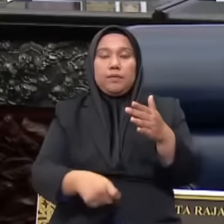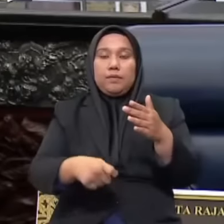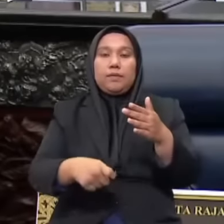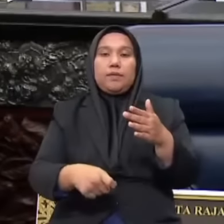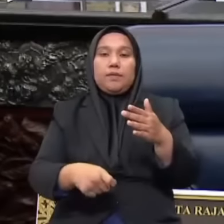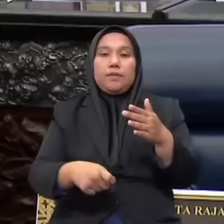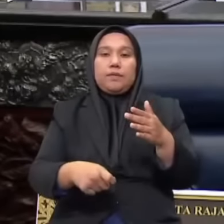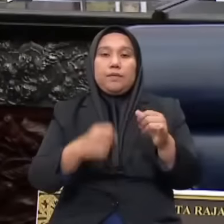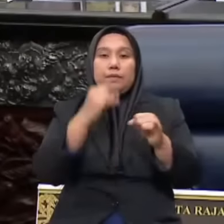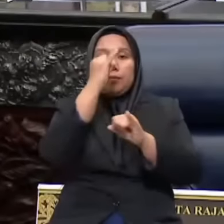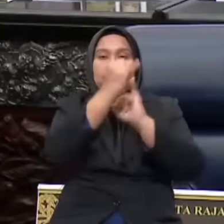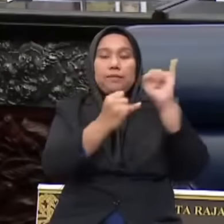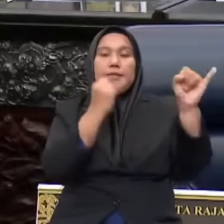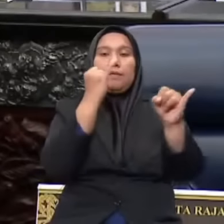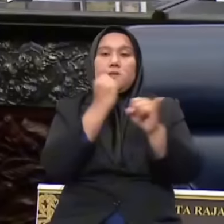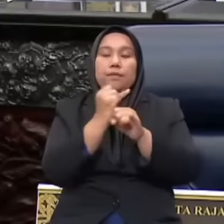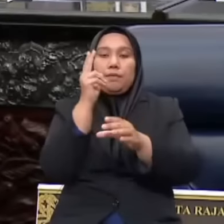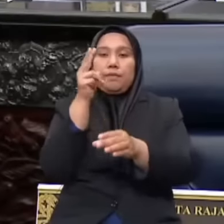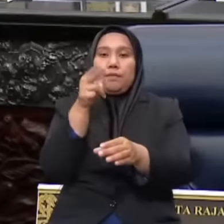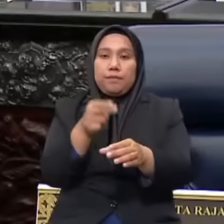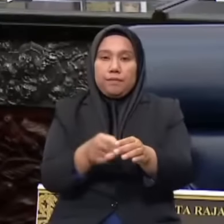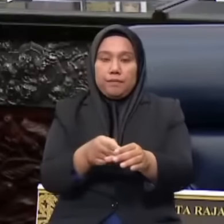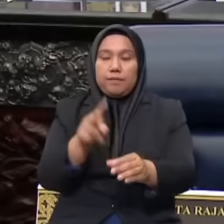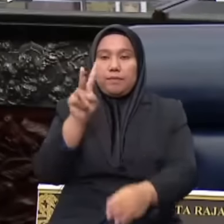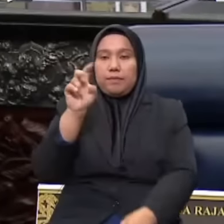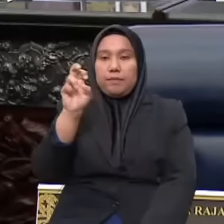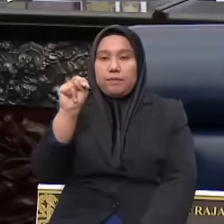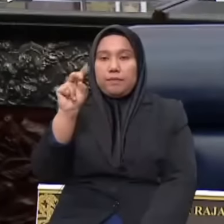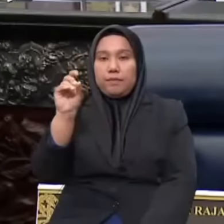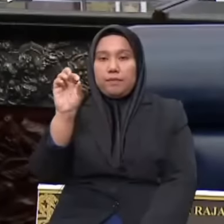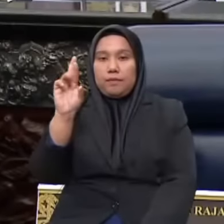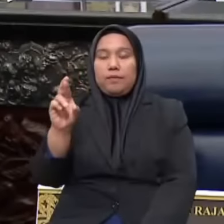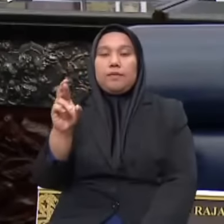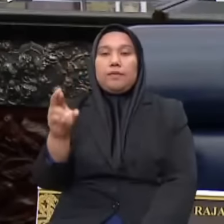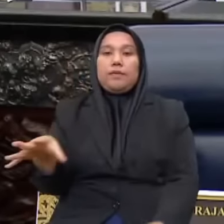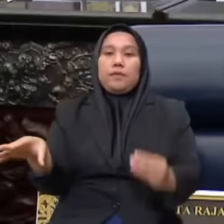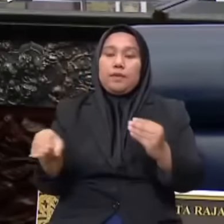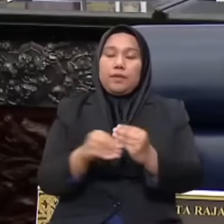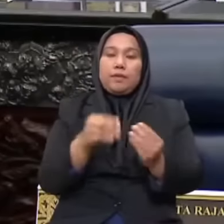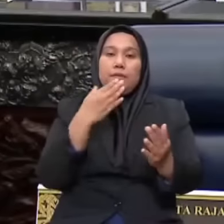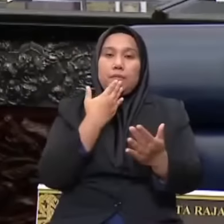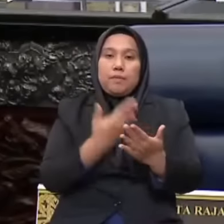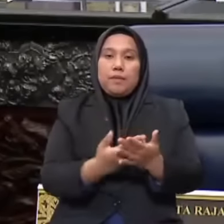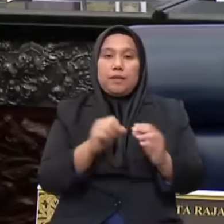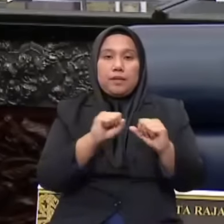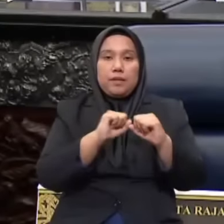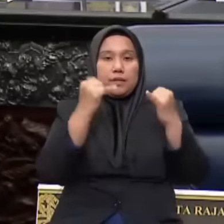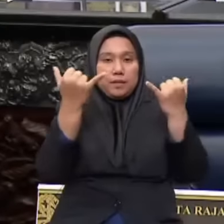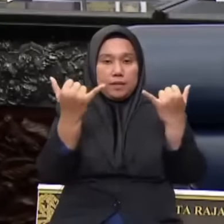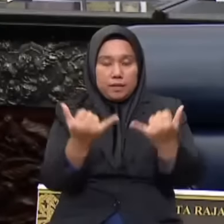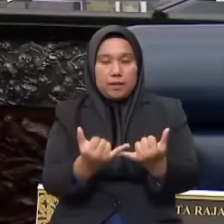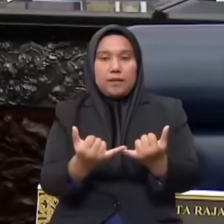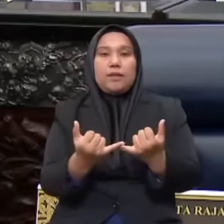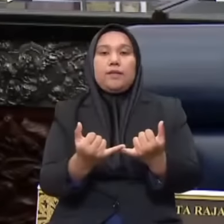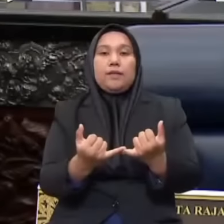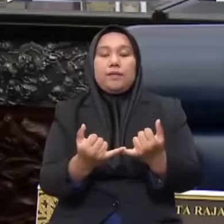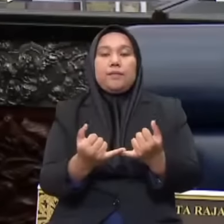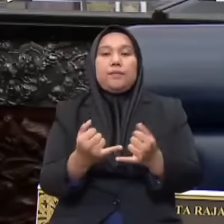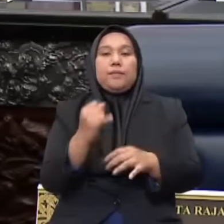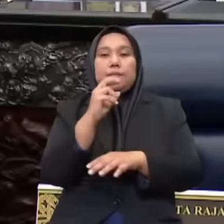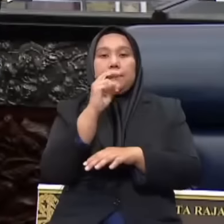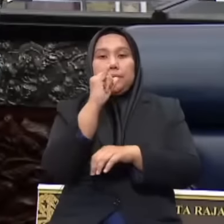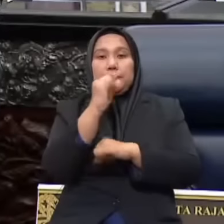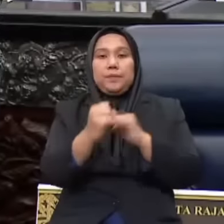antarabangsa yang melibatkan program vendor yang ditambah baik dengan syarikat-syarikat multinasional. Supaya apabila